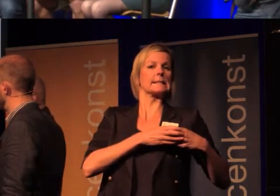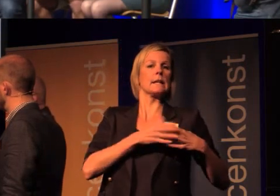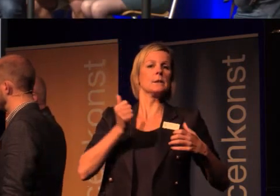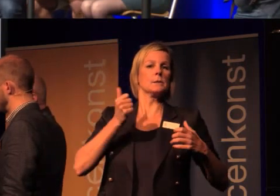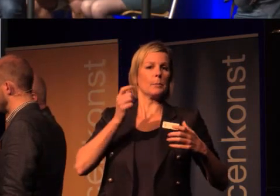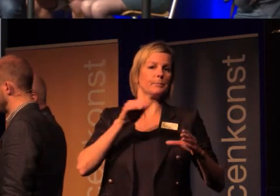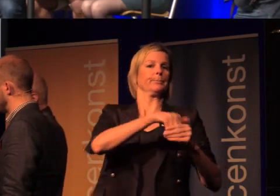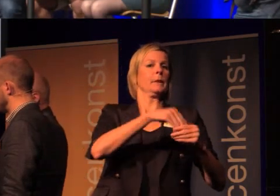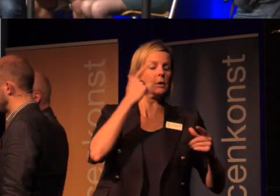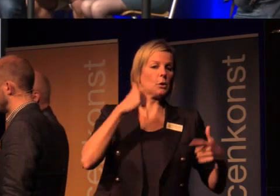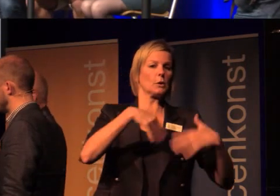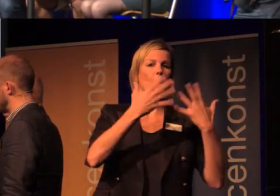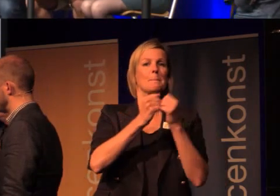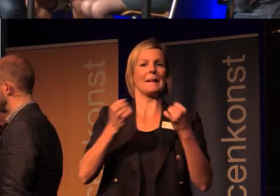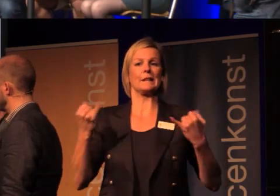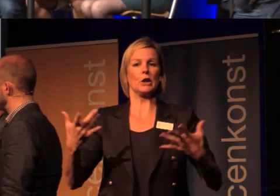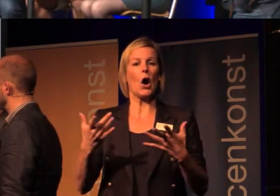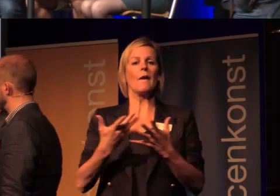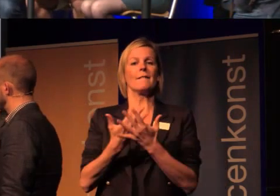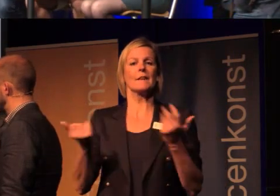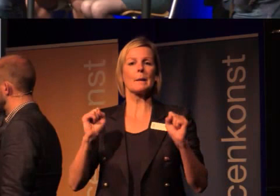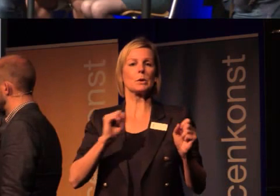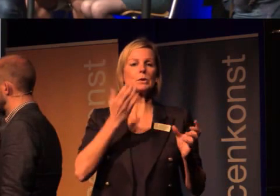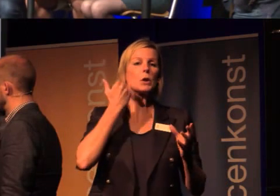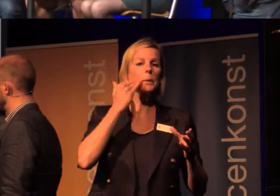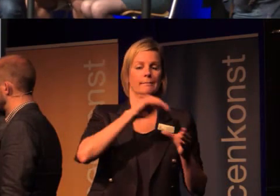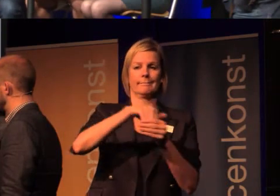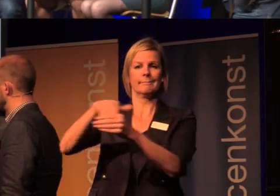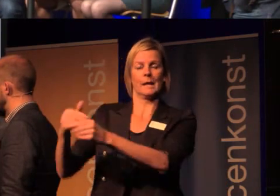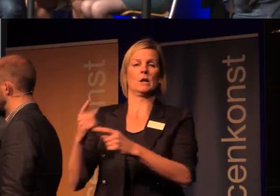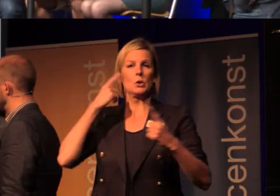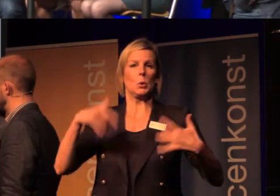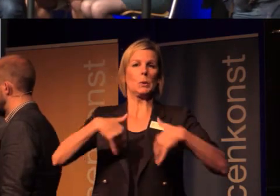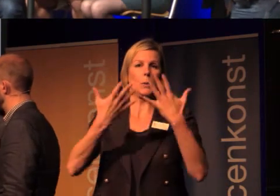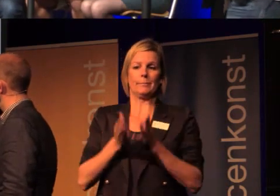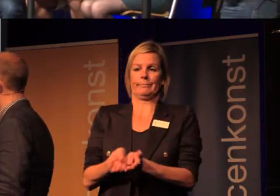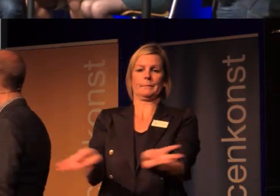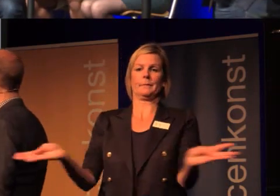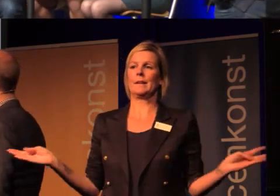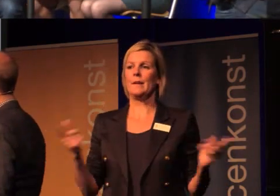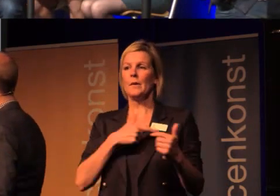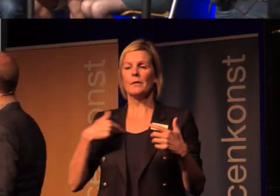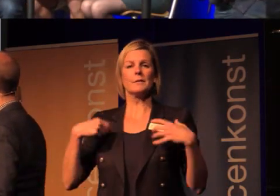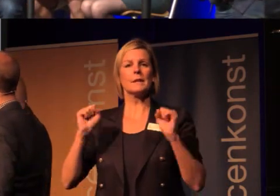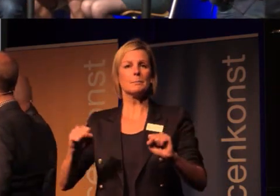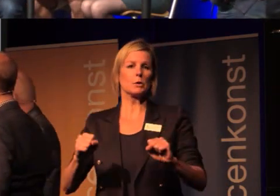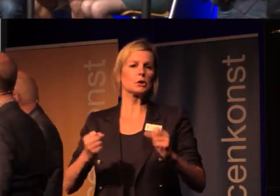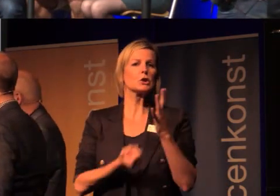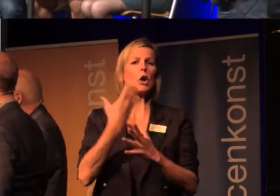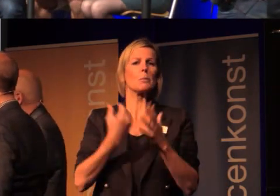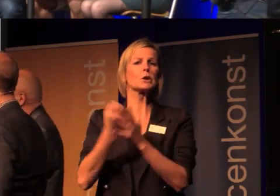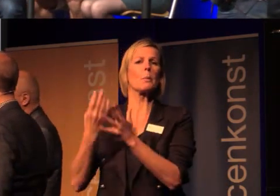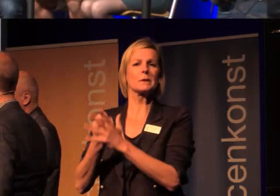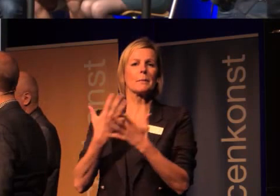att ta del och ännu fler behöver kunna ta del. Och i takt med att kulturen blir mer kommersialiserad till del, i takt med att fler människor skapar kultur, så kommer